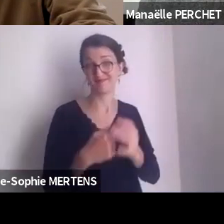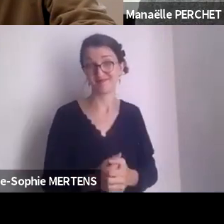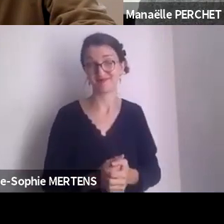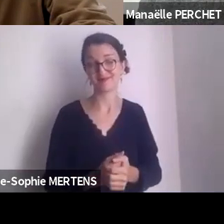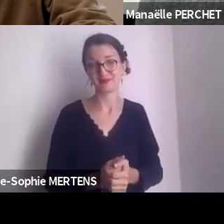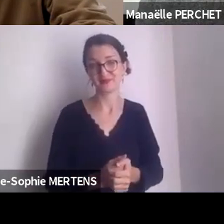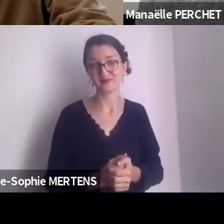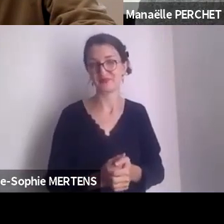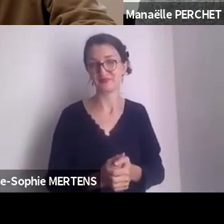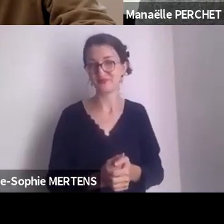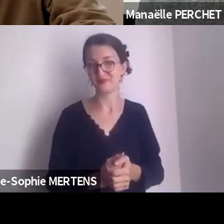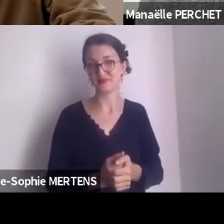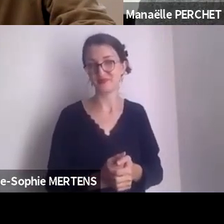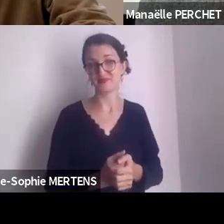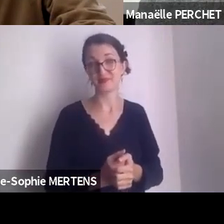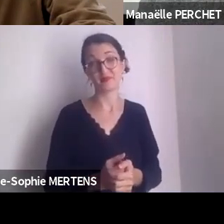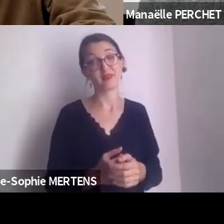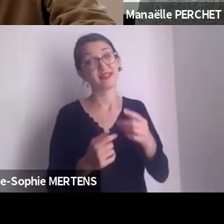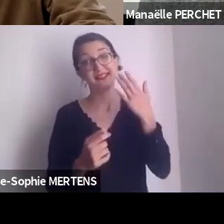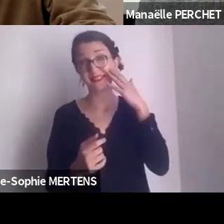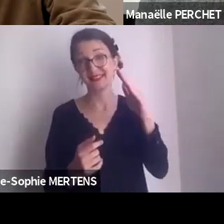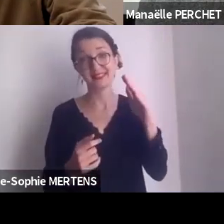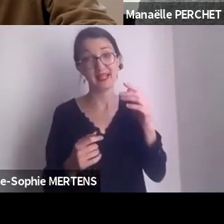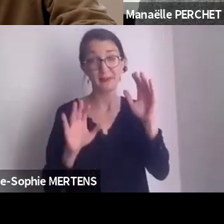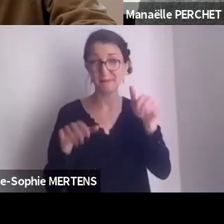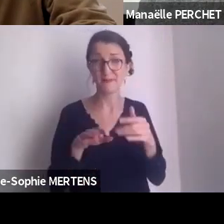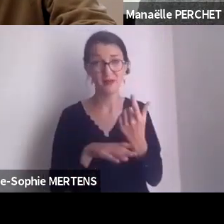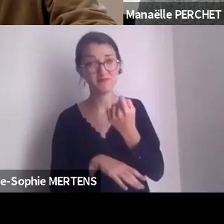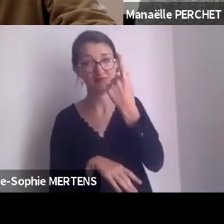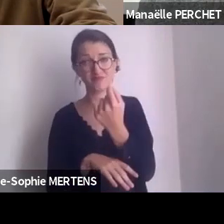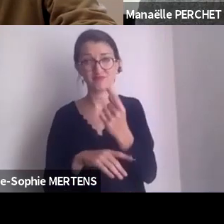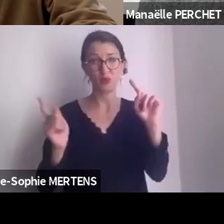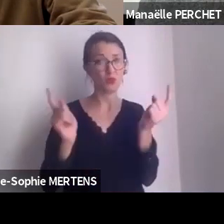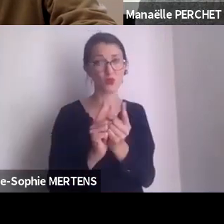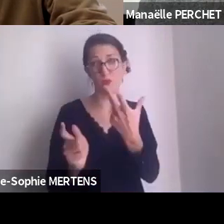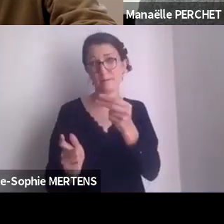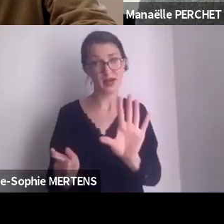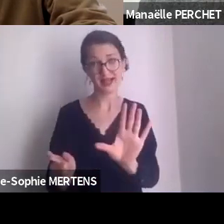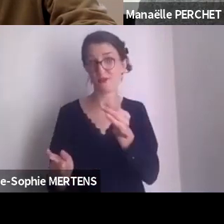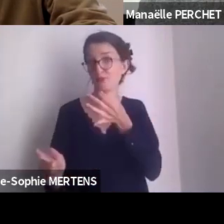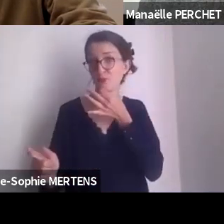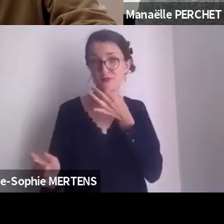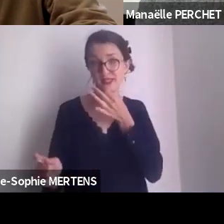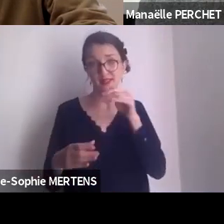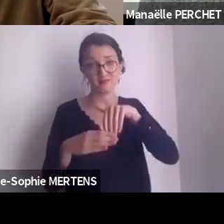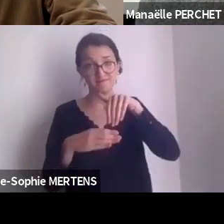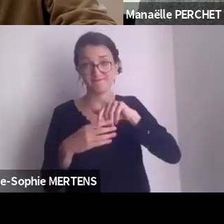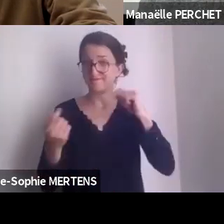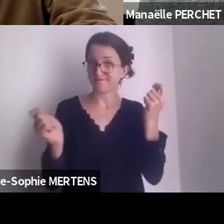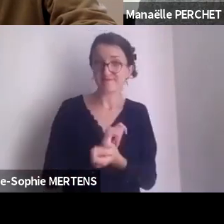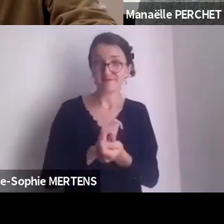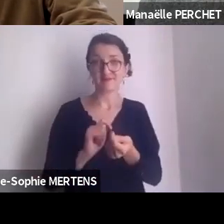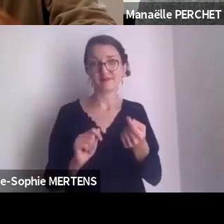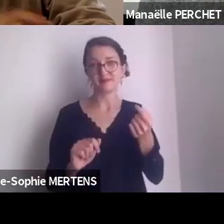Et de savoir qu'effectivement, c'est éphémère, ça va durer le temps que ça va durer, mais profitons rapidement de cette opportunité. Et puis, peut-être qu'on aura aussi